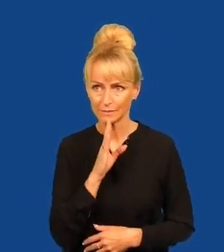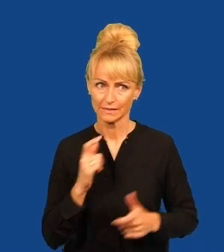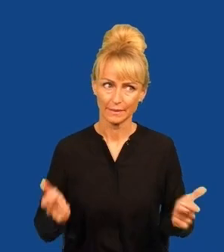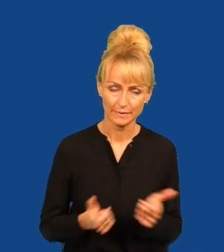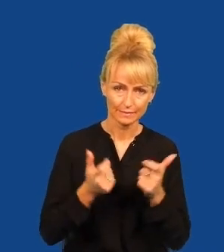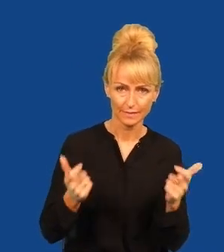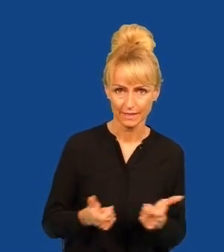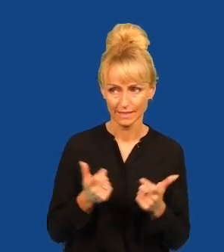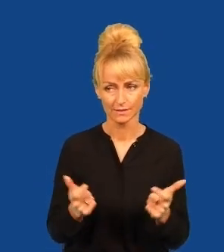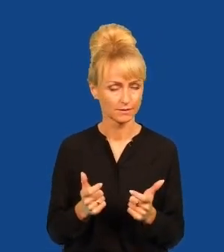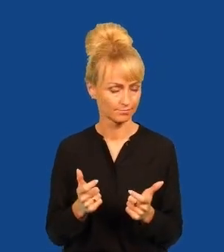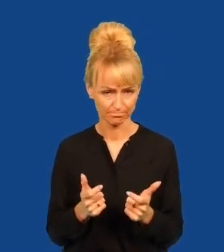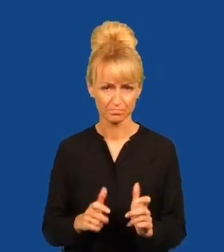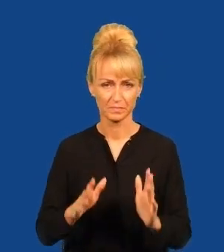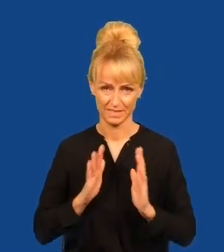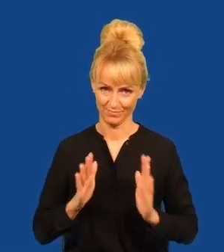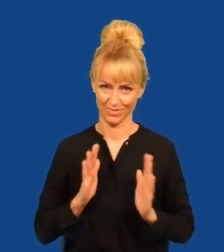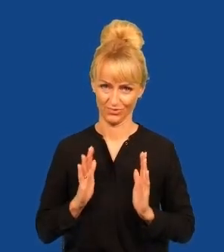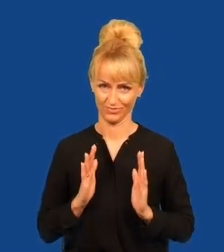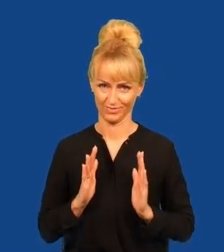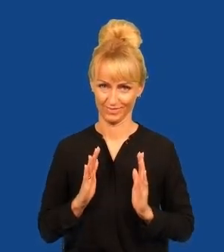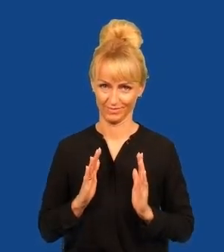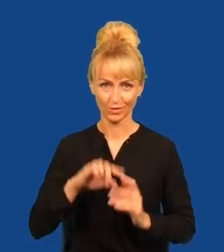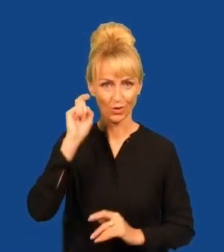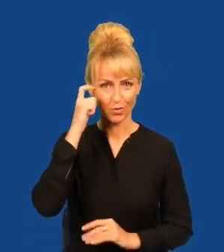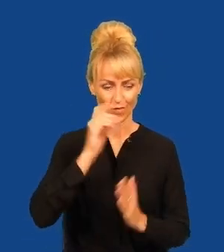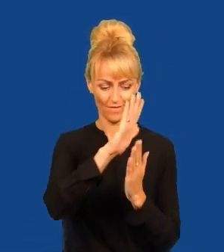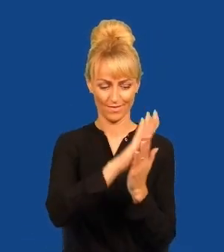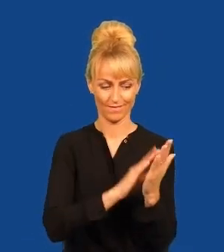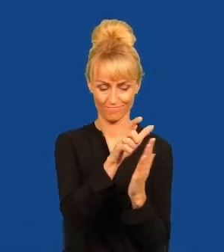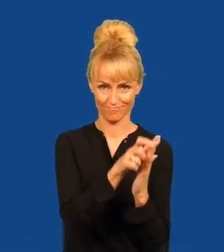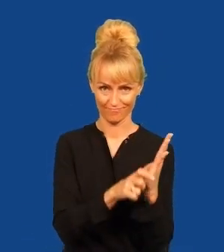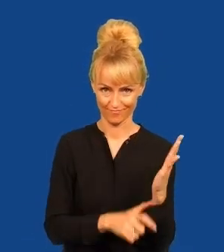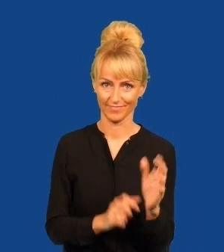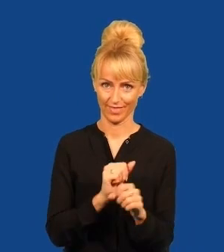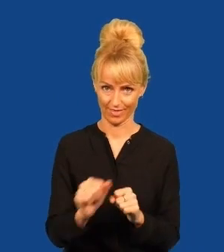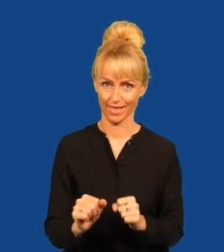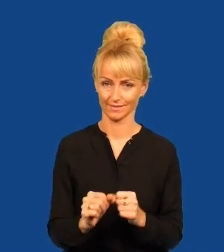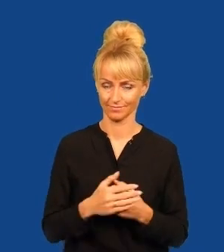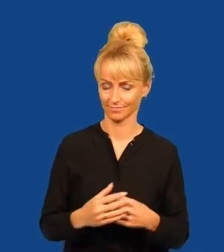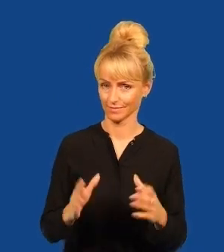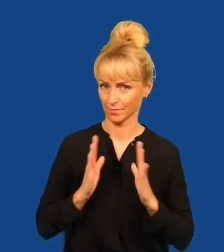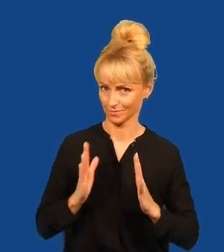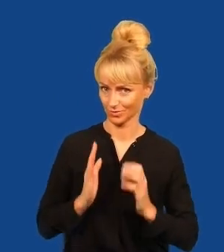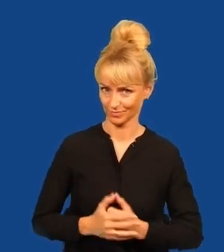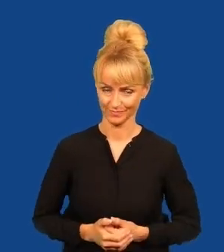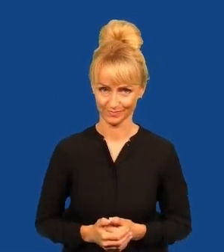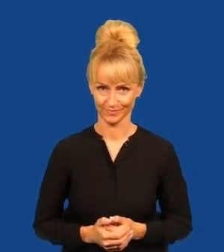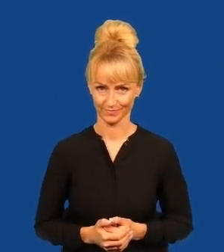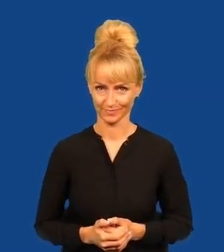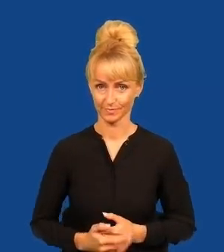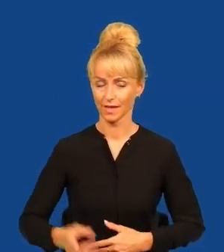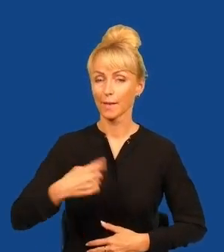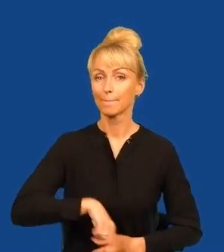bezpieczeństwa użytkownika, komunikując mu w onboardingu i przy każdym momencie, kiedy przekazujemy jego dane. Chcemy,